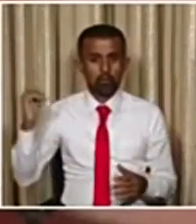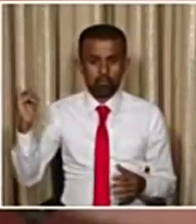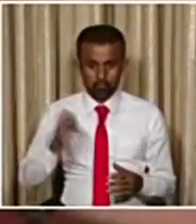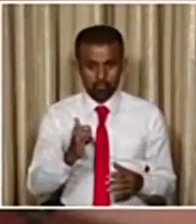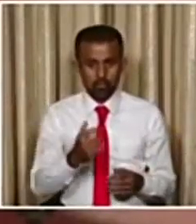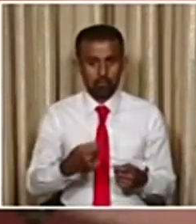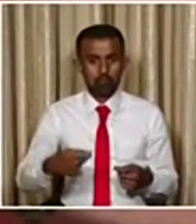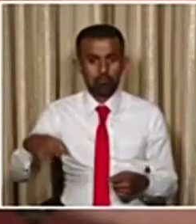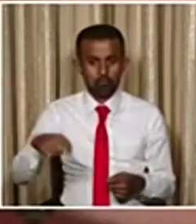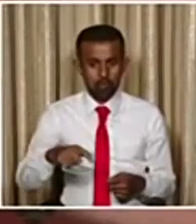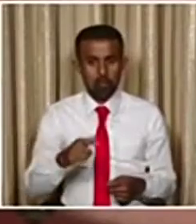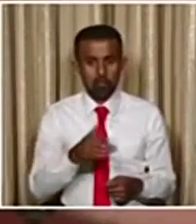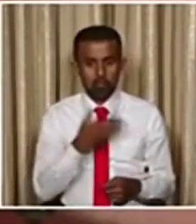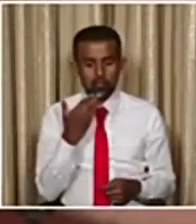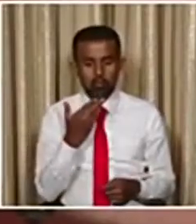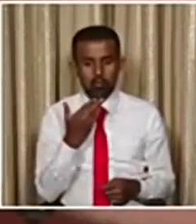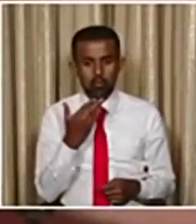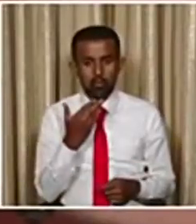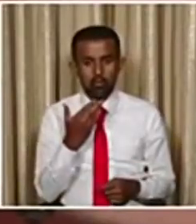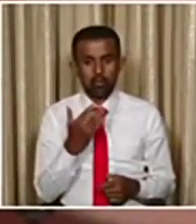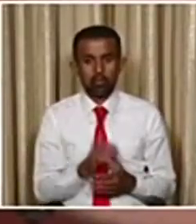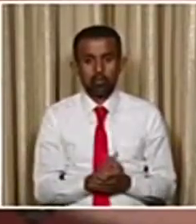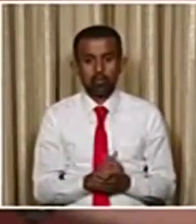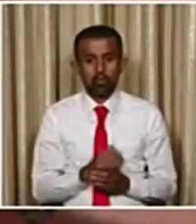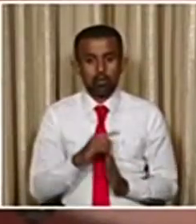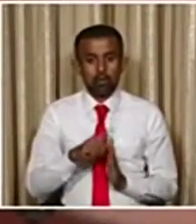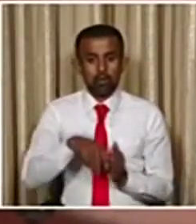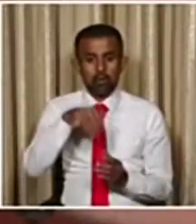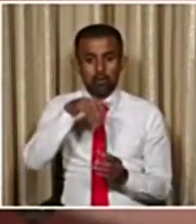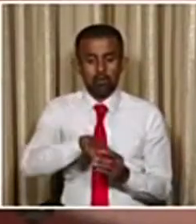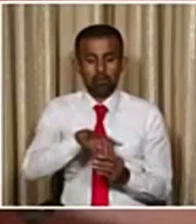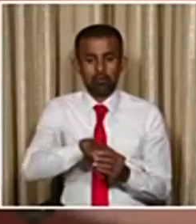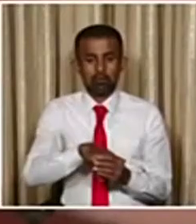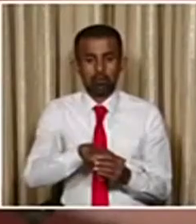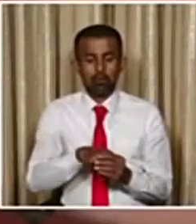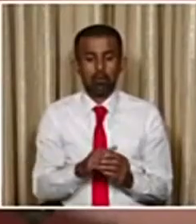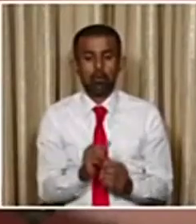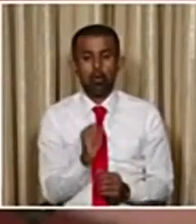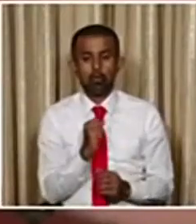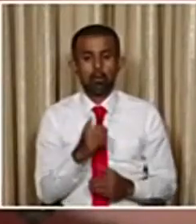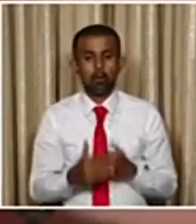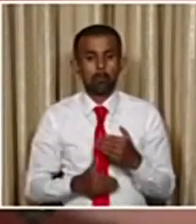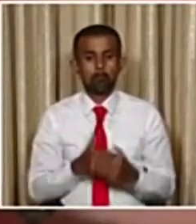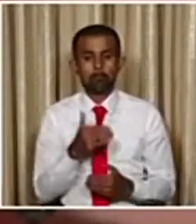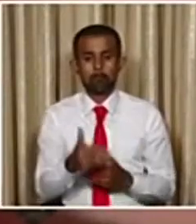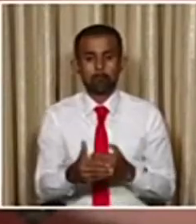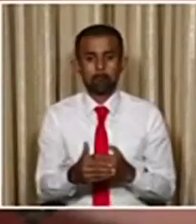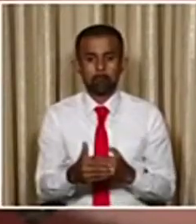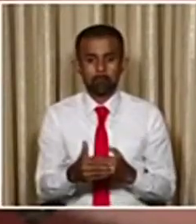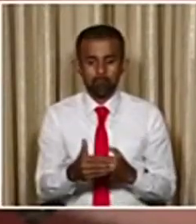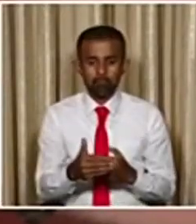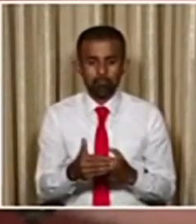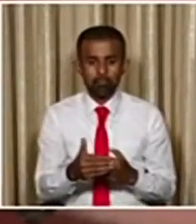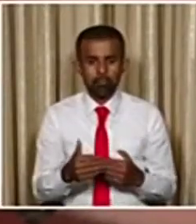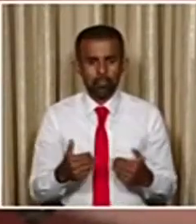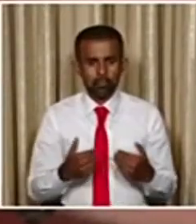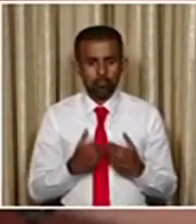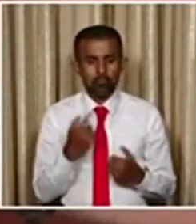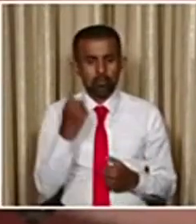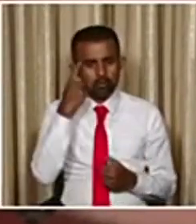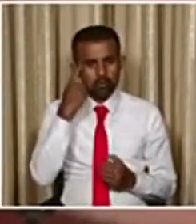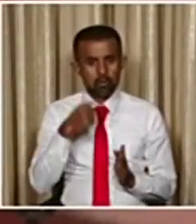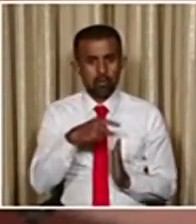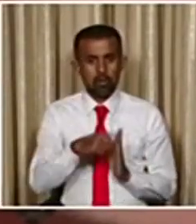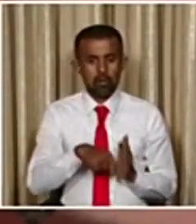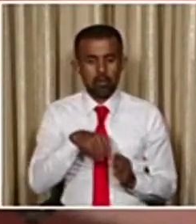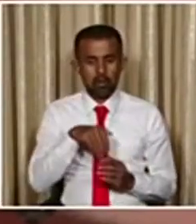නෙමෙයි ගන්න පුළුවන්. හැබැයි මේක රට ඇතුළේ මේක කොයි විදියට ක්‍රියාත්මක වේද කියන එකේදී මම හිතනවා